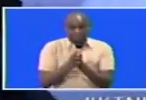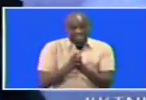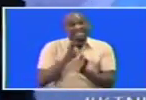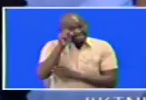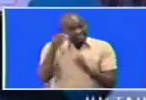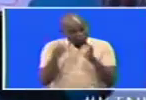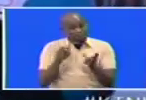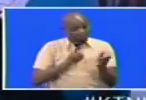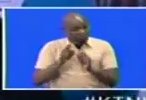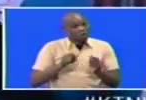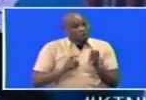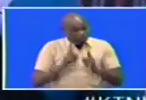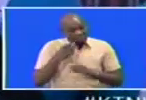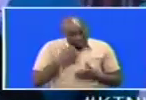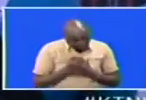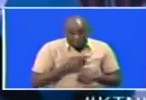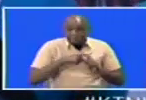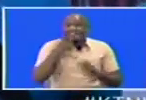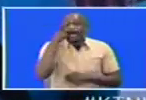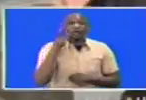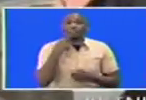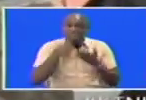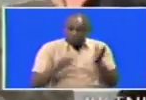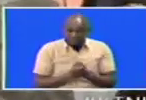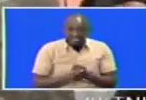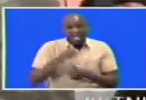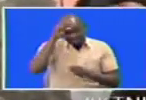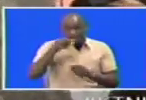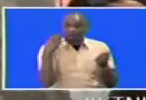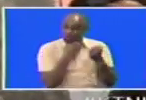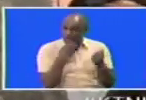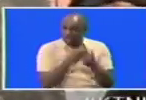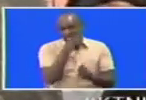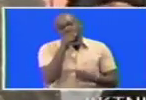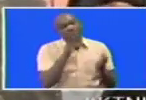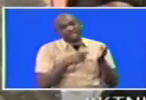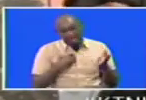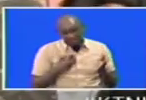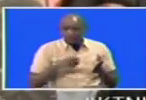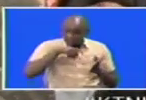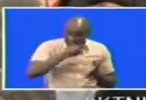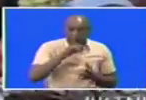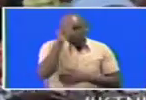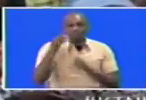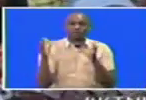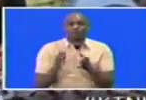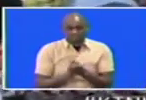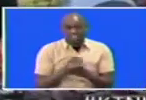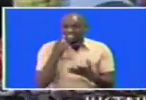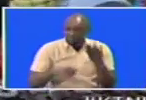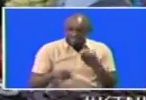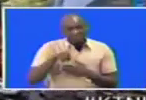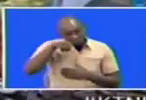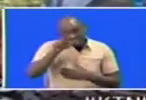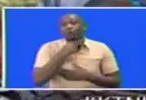NASA, Wiper walitumia fursa hiyo kumpaka tope gavana wa Kwale Salim Vuria kwa kuhamia chama cha Jubilee, akisema